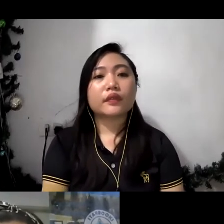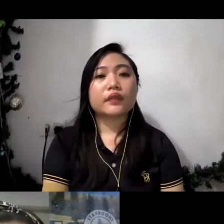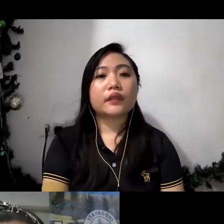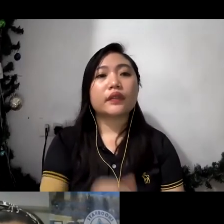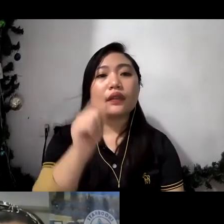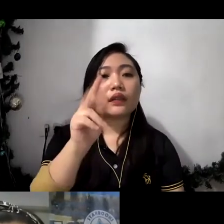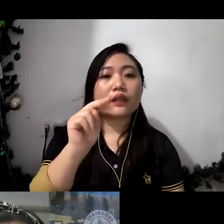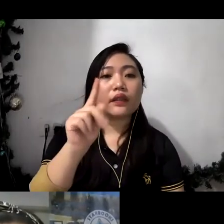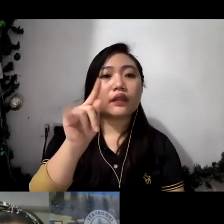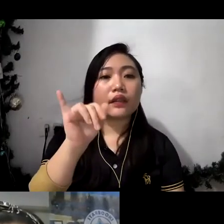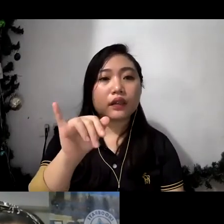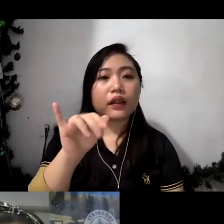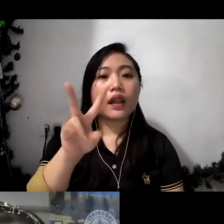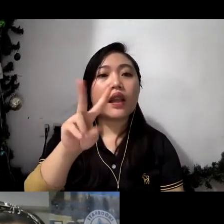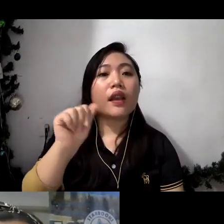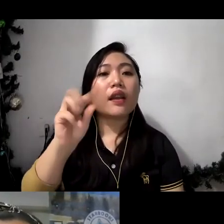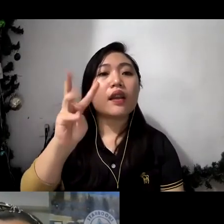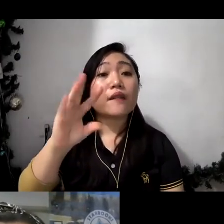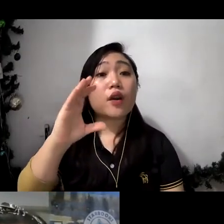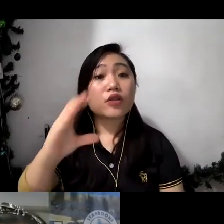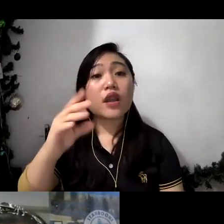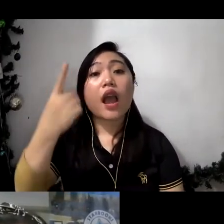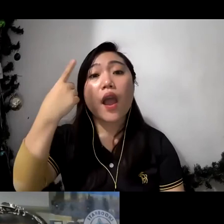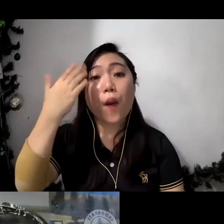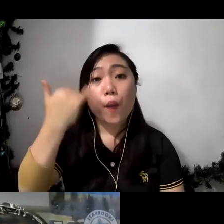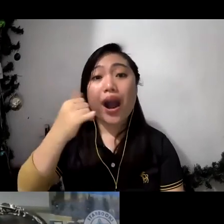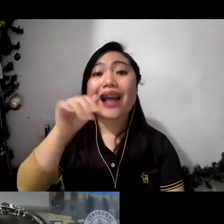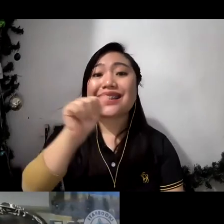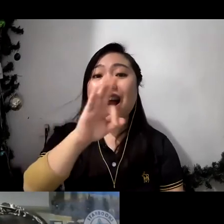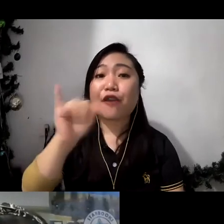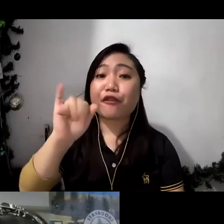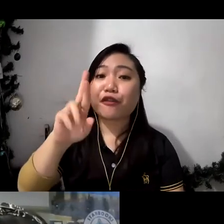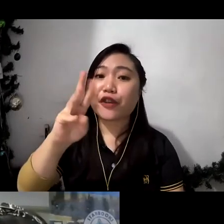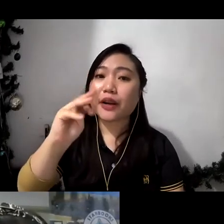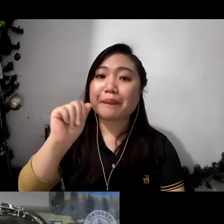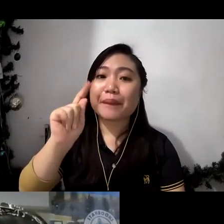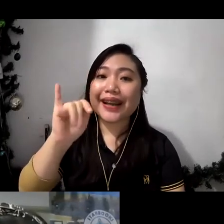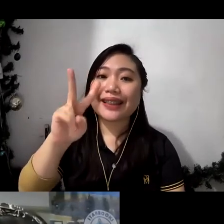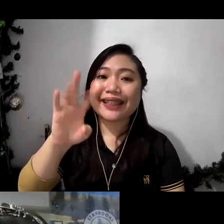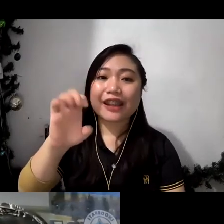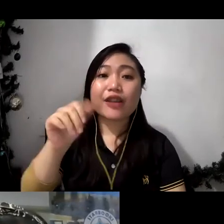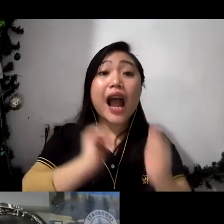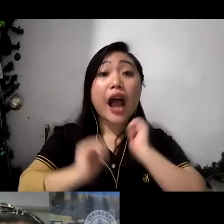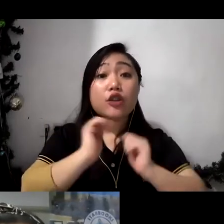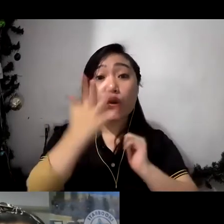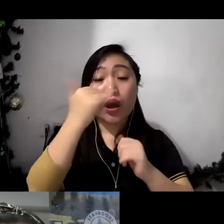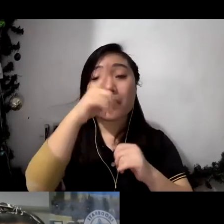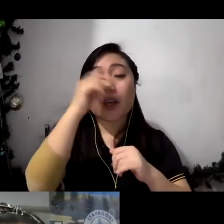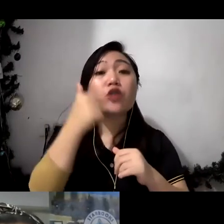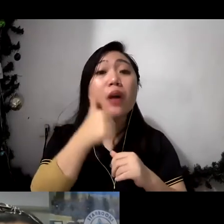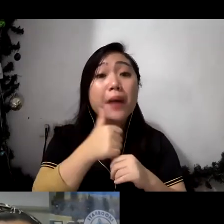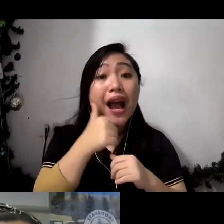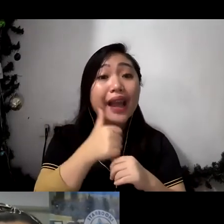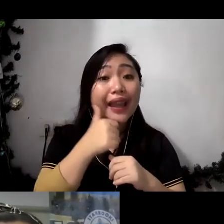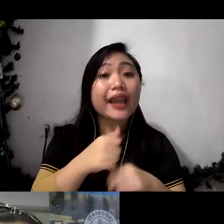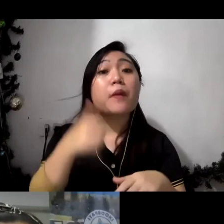an affirmative action. Again, kasi marami sa ating statistics, babaeng bata,